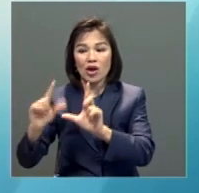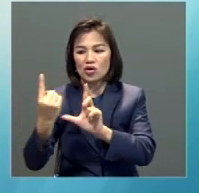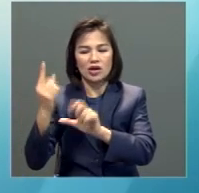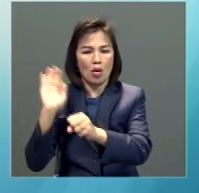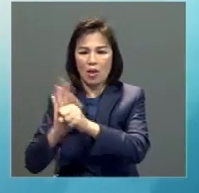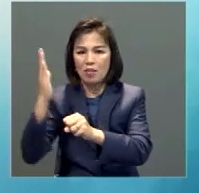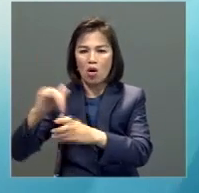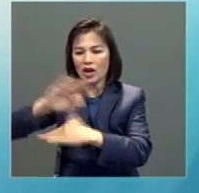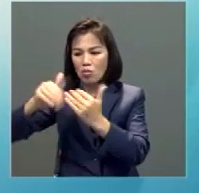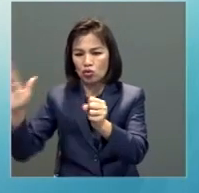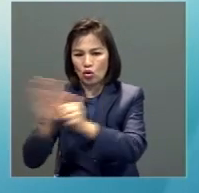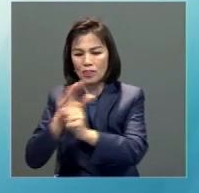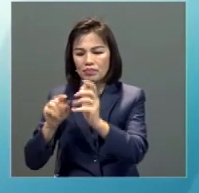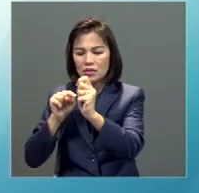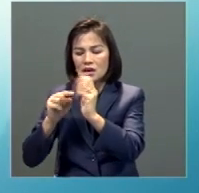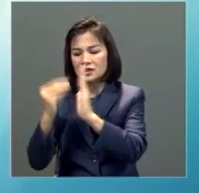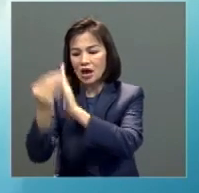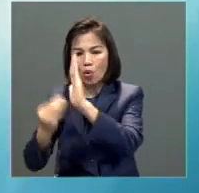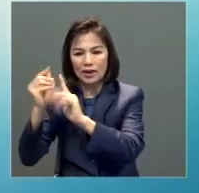รายซึ่งเมื่อวานนี้ที่เราคุยกันในการหาประสบการณ์ที่เขาต้องมาใช้ในช่วงตอนนี้คือตอนนี้ประกาศภาวะฉุกเฉินทั้งประเทศแล้วนะครับจังกับญี่ปุ่นไม่ใช่แค่ตุ๊กรุงโตเกียวอย่างเดียวเพราะว่าตัวเลขเข้าไป9